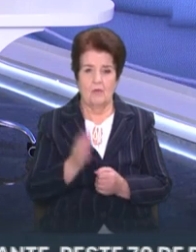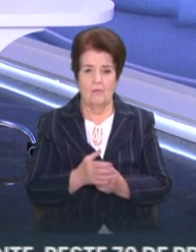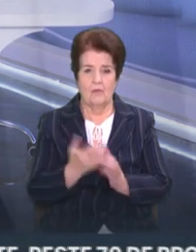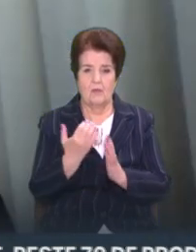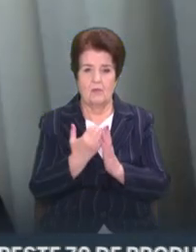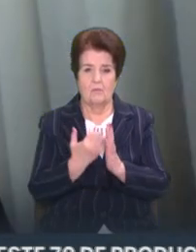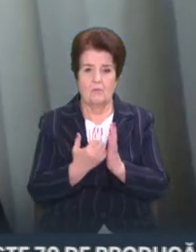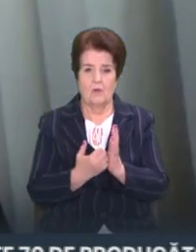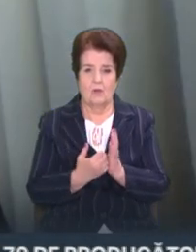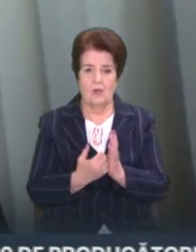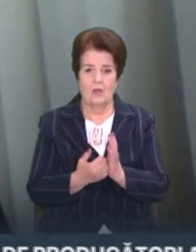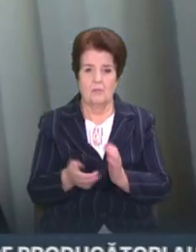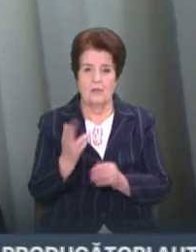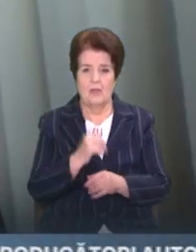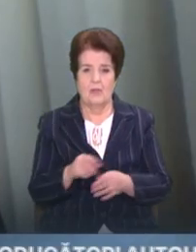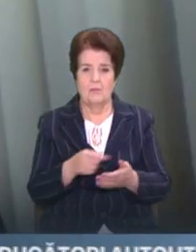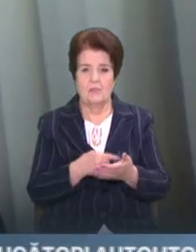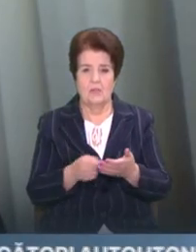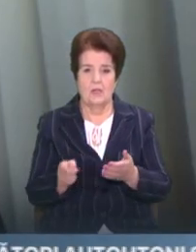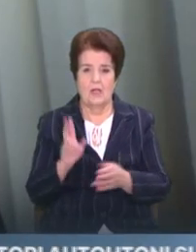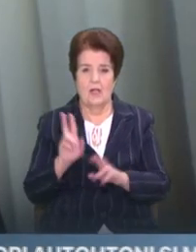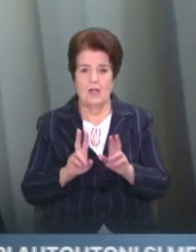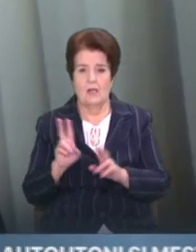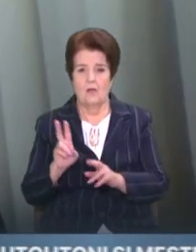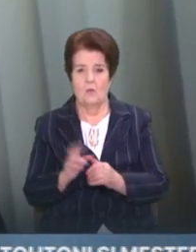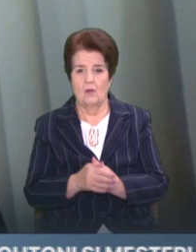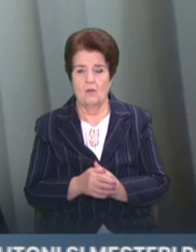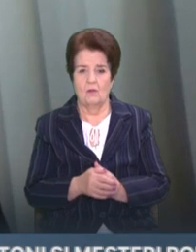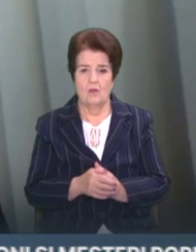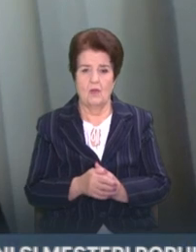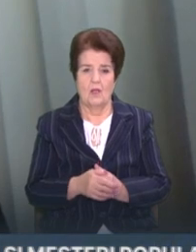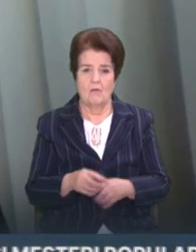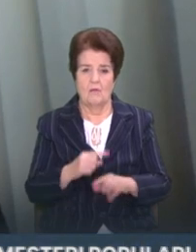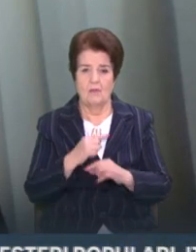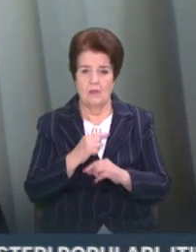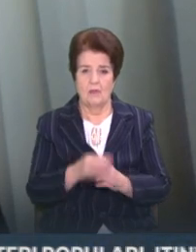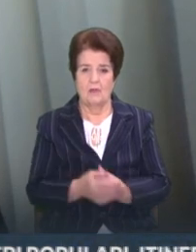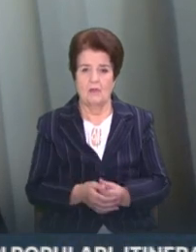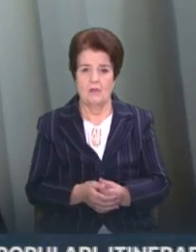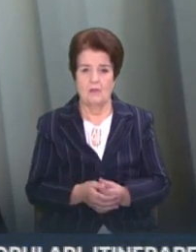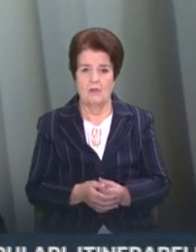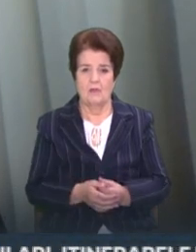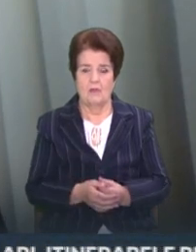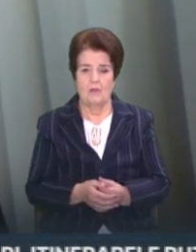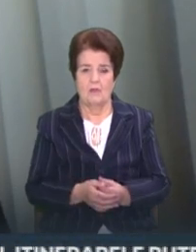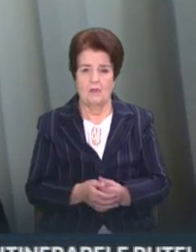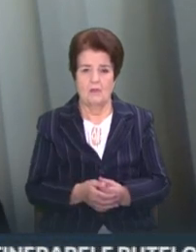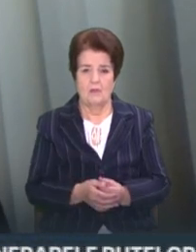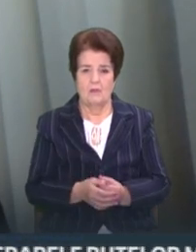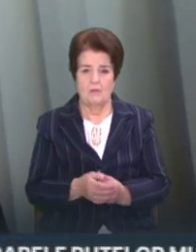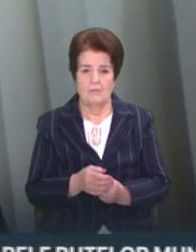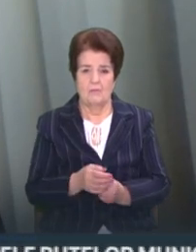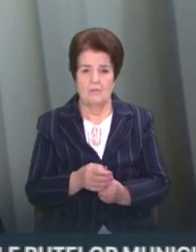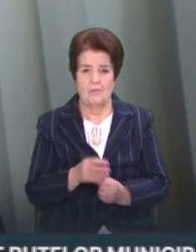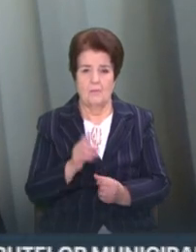de subvenționare a echipamentelor electrocasnice mai performante de punct de vedere energetic sau